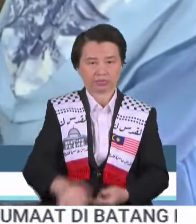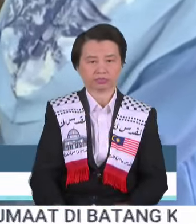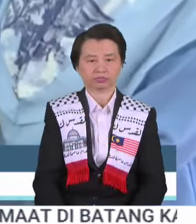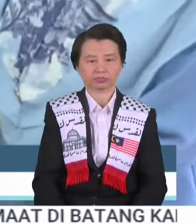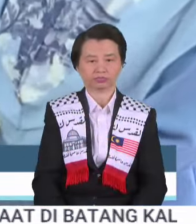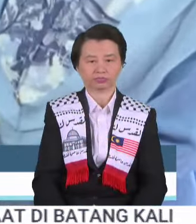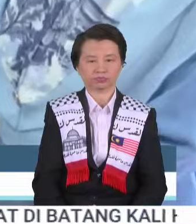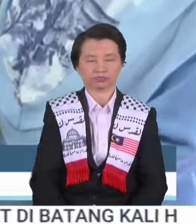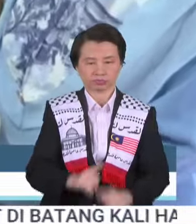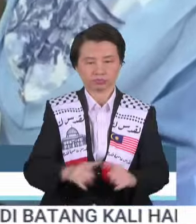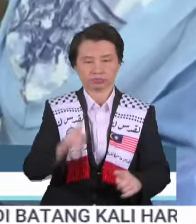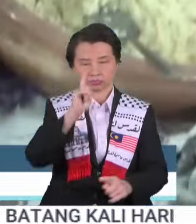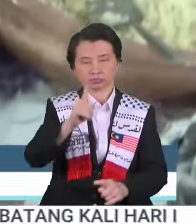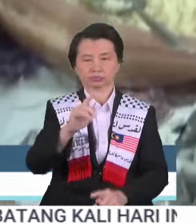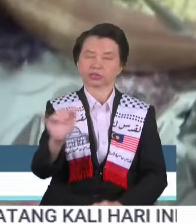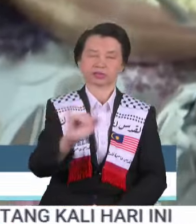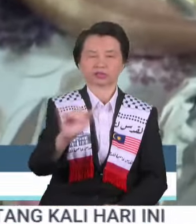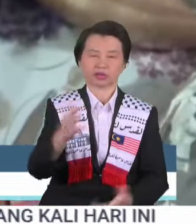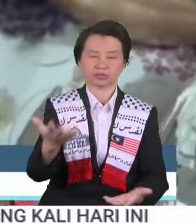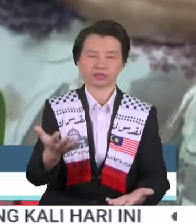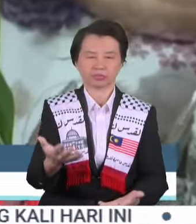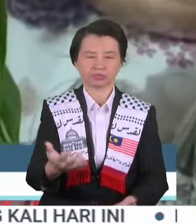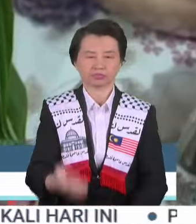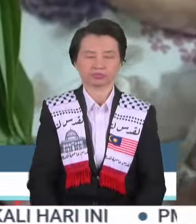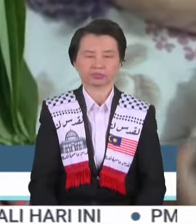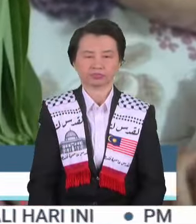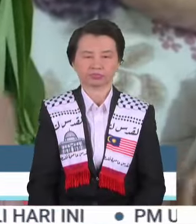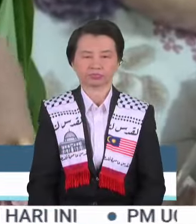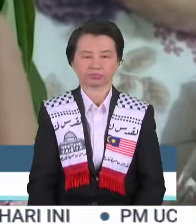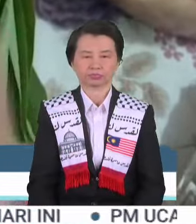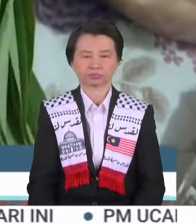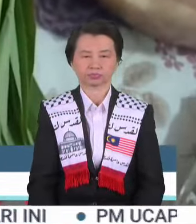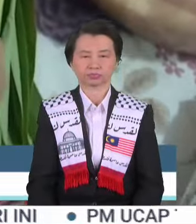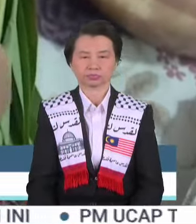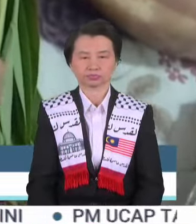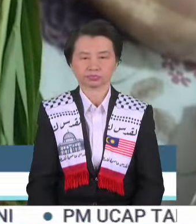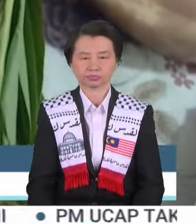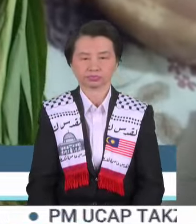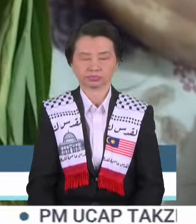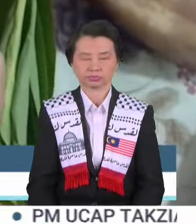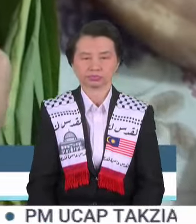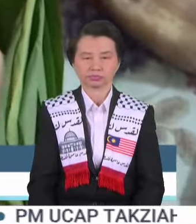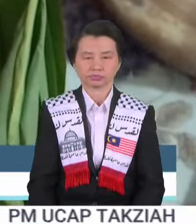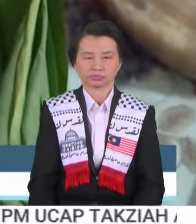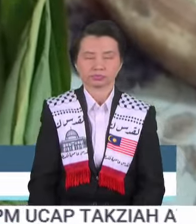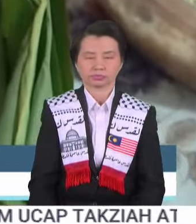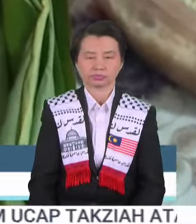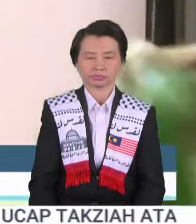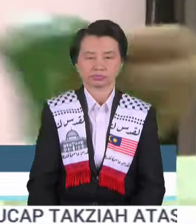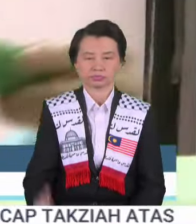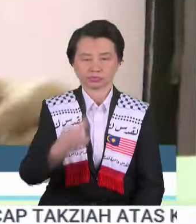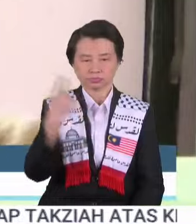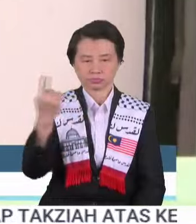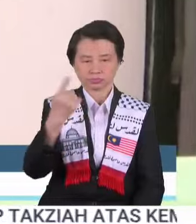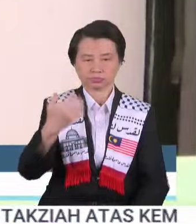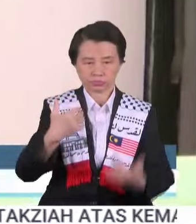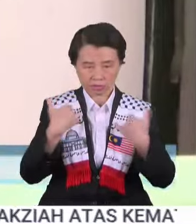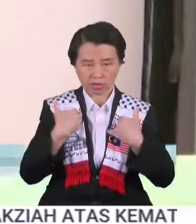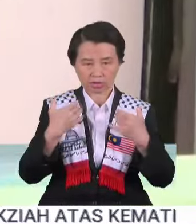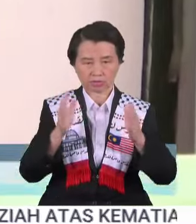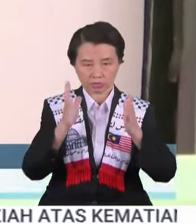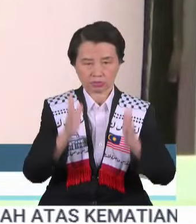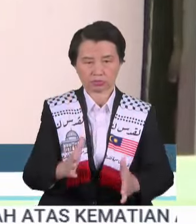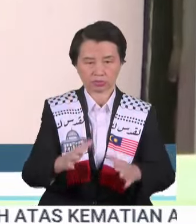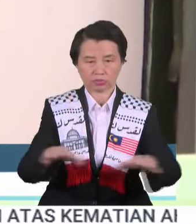ada orang buat. Tapi sebenarnya sama je pun. Lamban dan kelupis tu sebenarnya sama. Menu wajib lah. Ini yang kosong, selalunya ada orang buat pakai